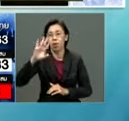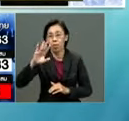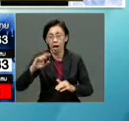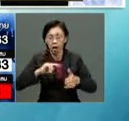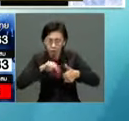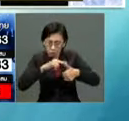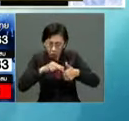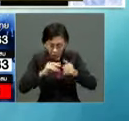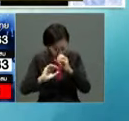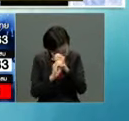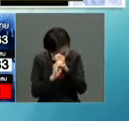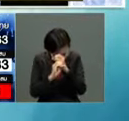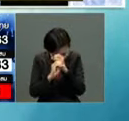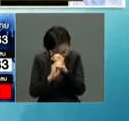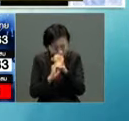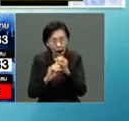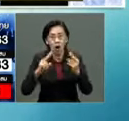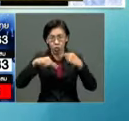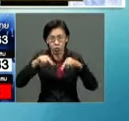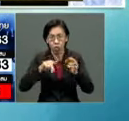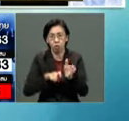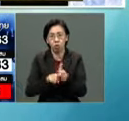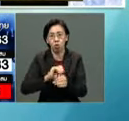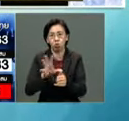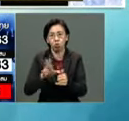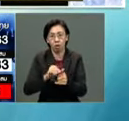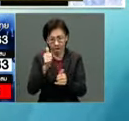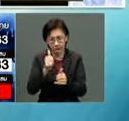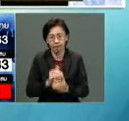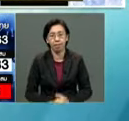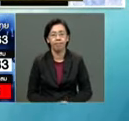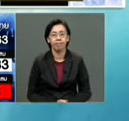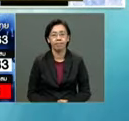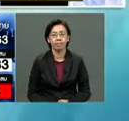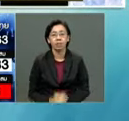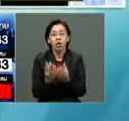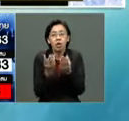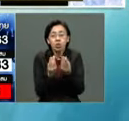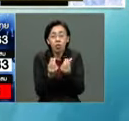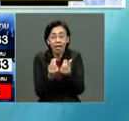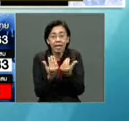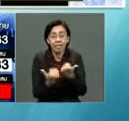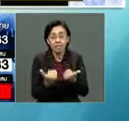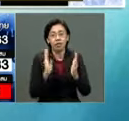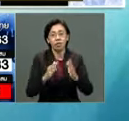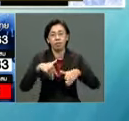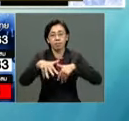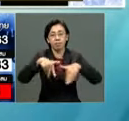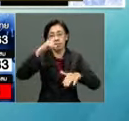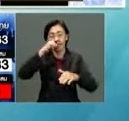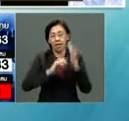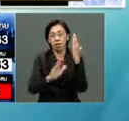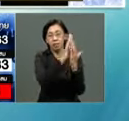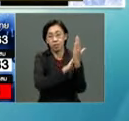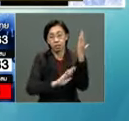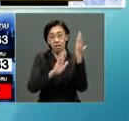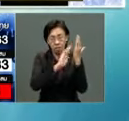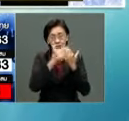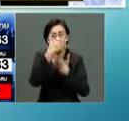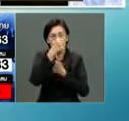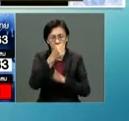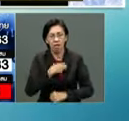ก็เป็นที่ชัดเจนว่ามีตัวเลขตัวนี้ขึ้นมาว่า ประชาชนคนไทยทั้งประเทศก็ให้ความตื่นตัว